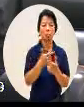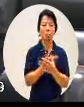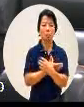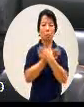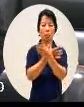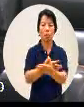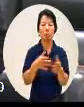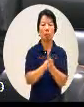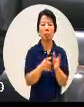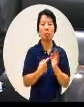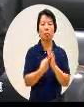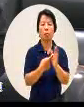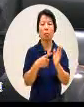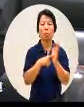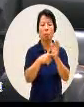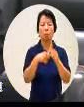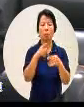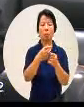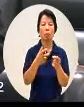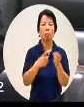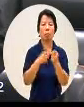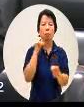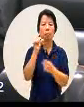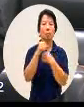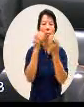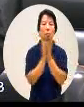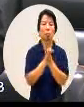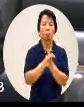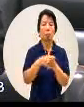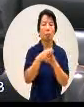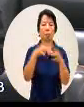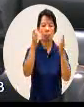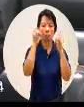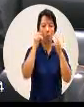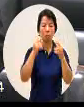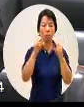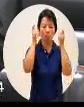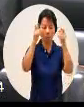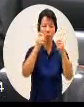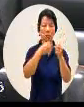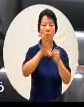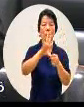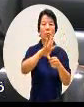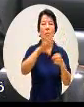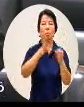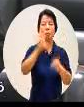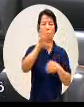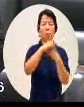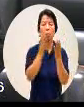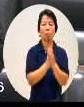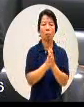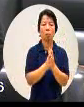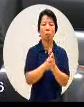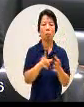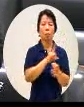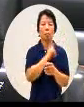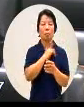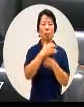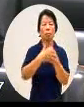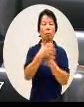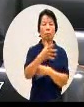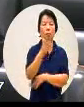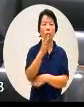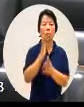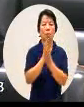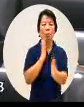什麼就是表揚六十五年前雄中智慧隊英勇的行為就是還他們公道是小事